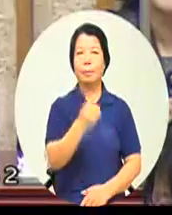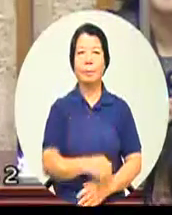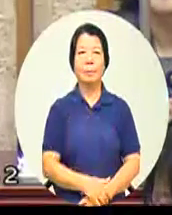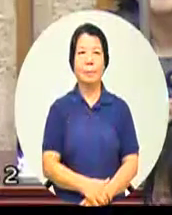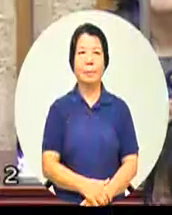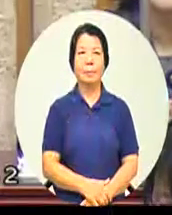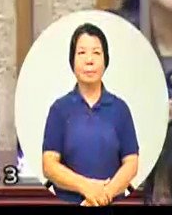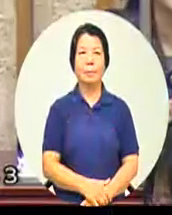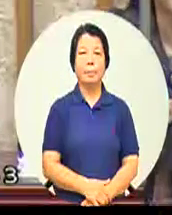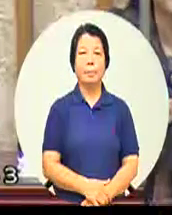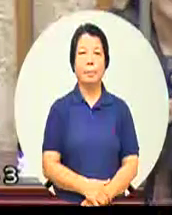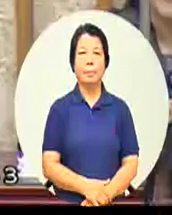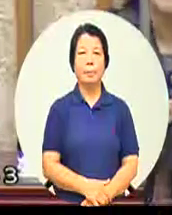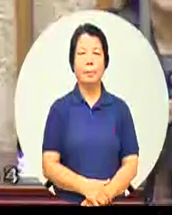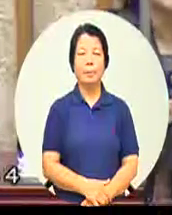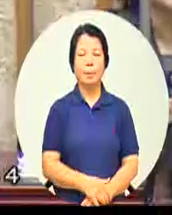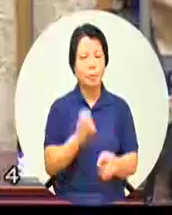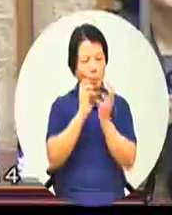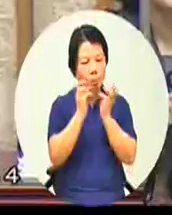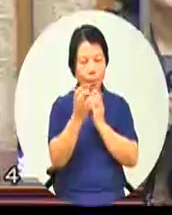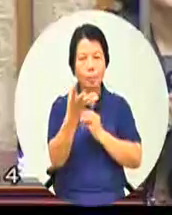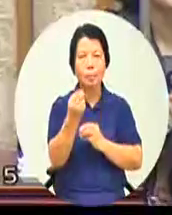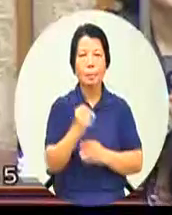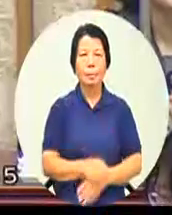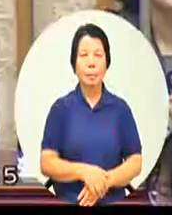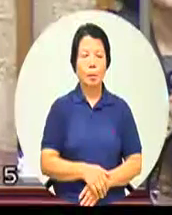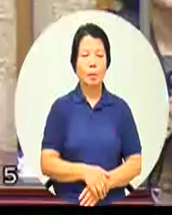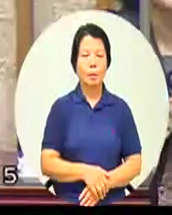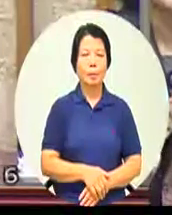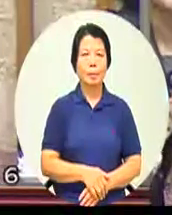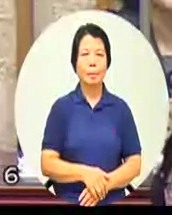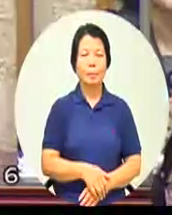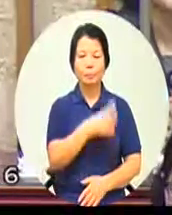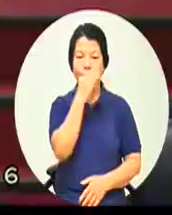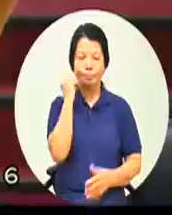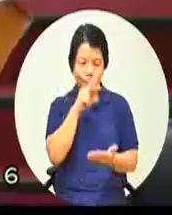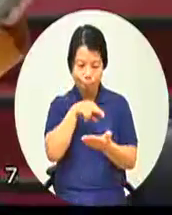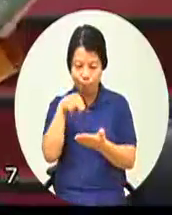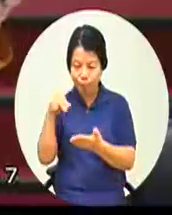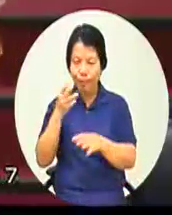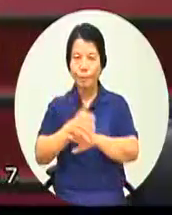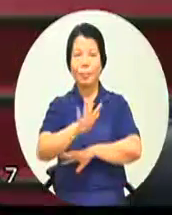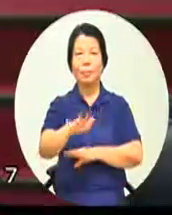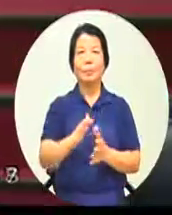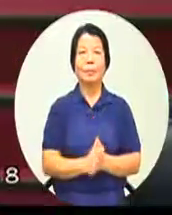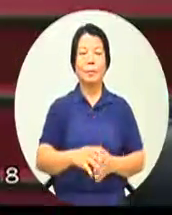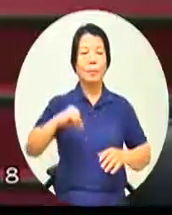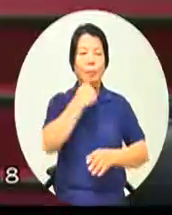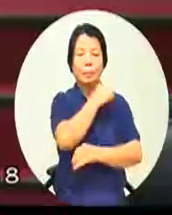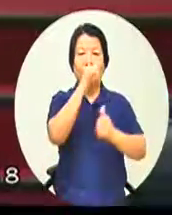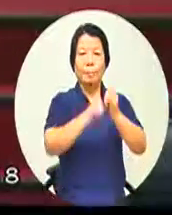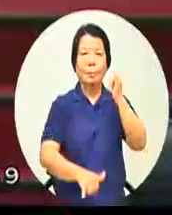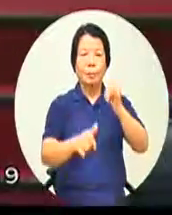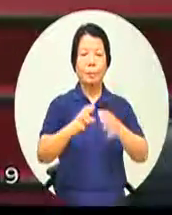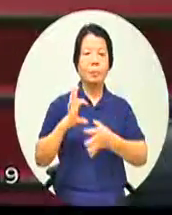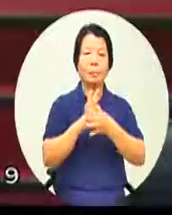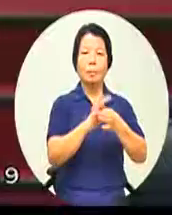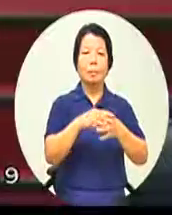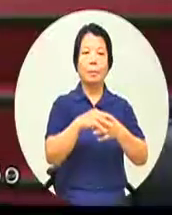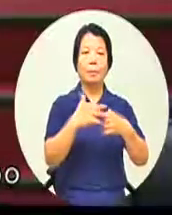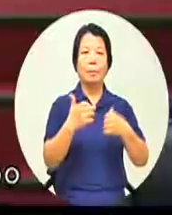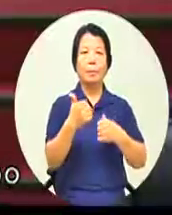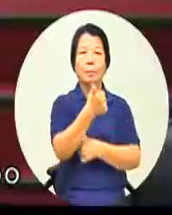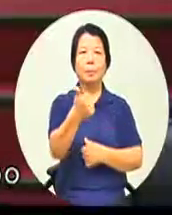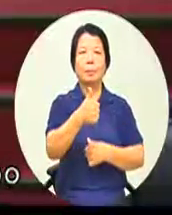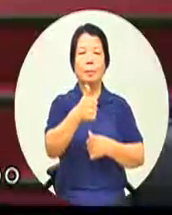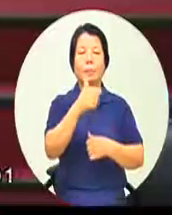无。仔细没有仔细看过，但是大概有在图书馆 翻阅过。这个台湾史甲连前因迄个鸦